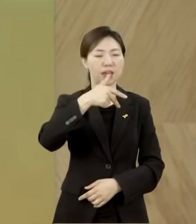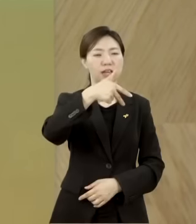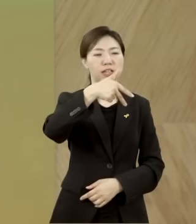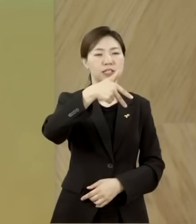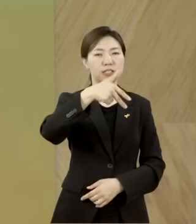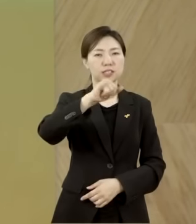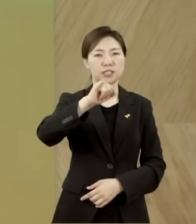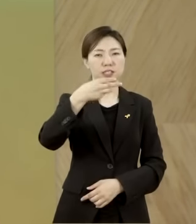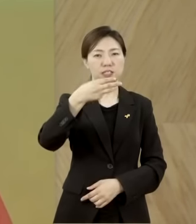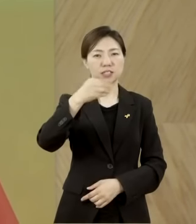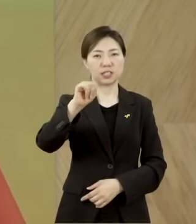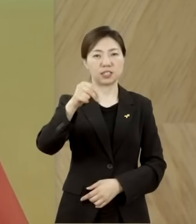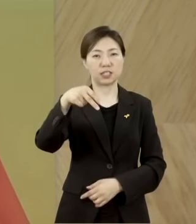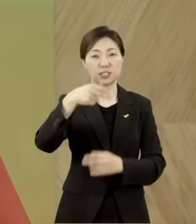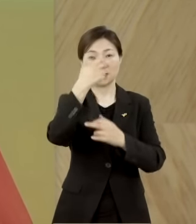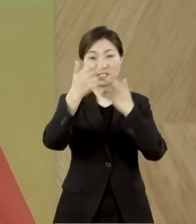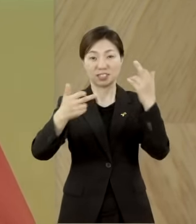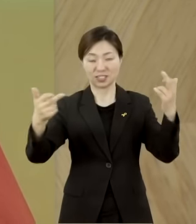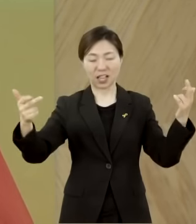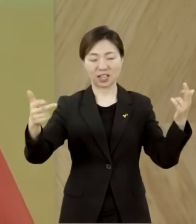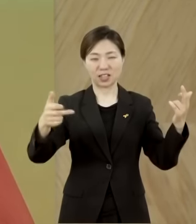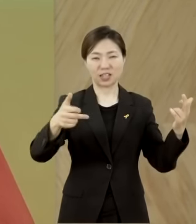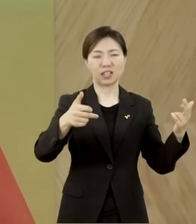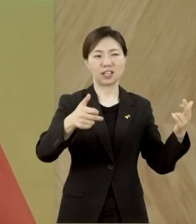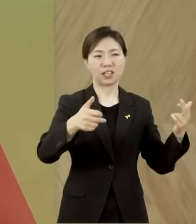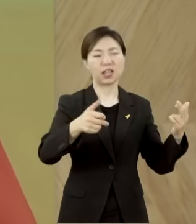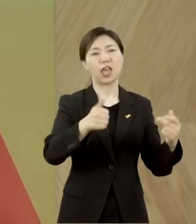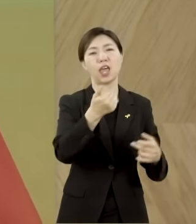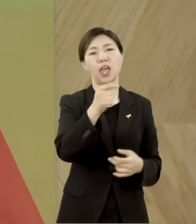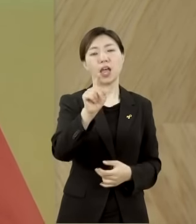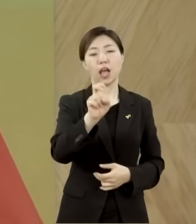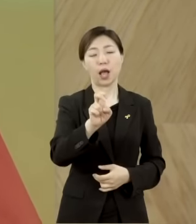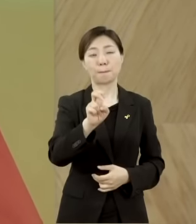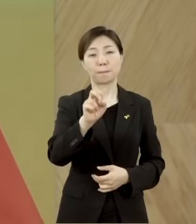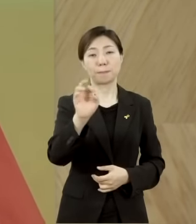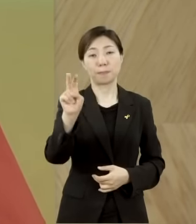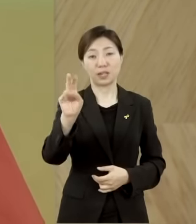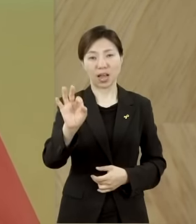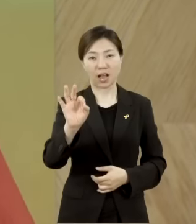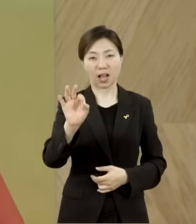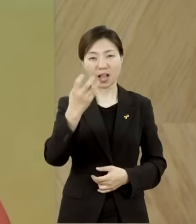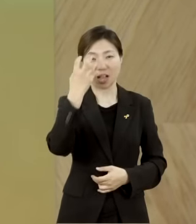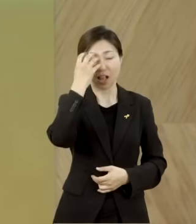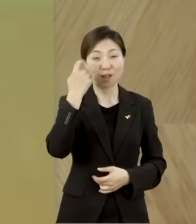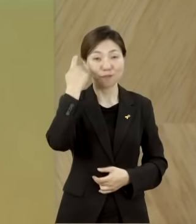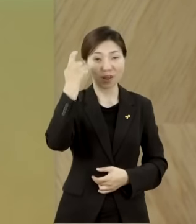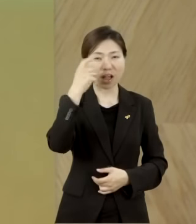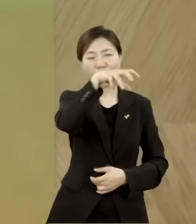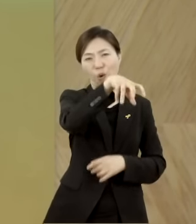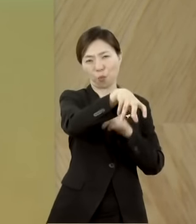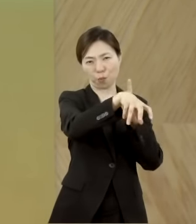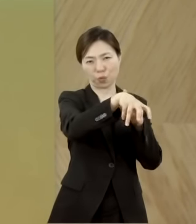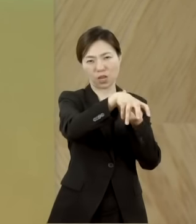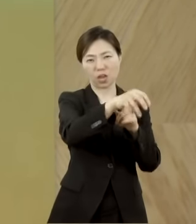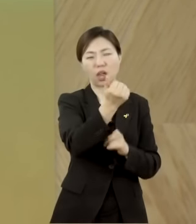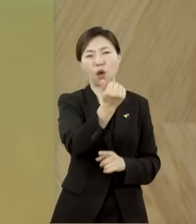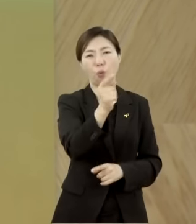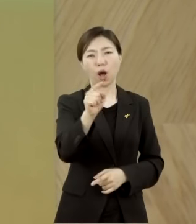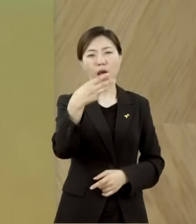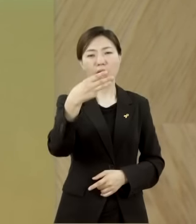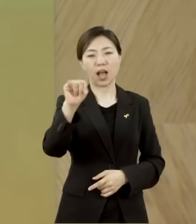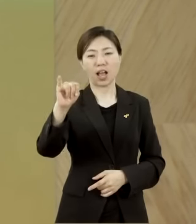오래전에 그 지리산 함양 지리산 함양에 화림사 라는 절이 있어요 절이